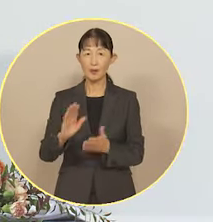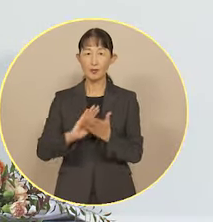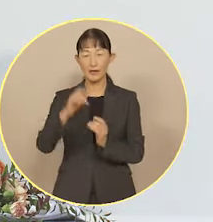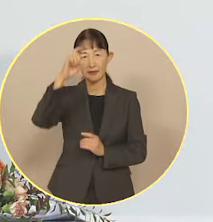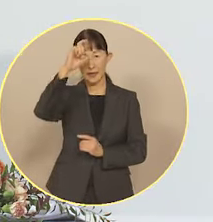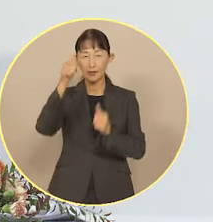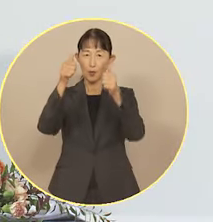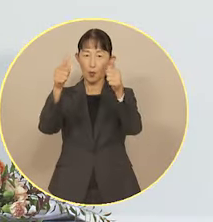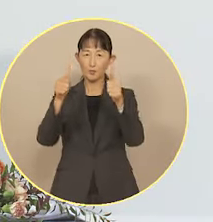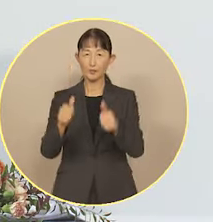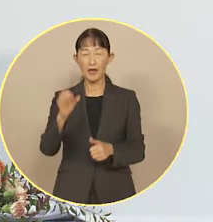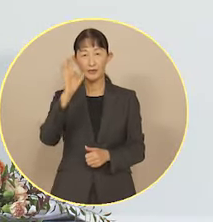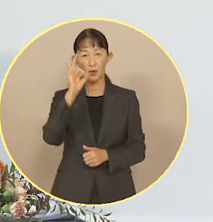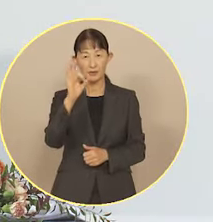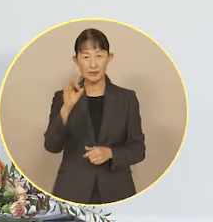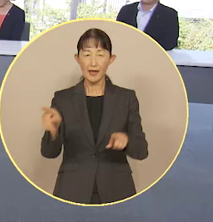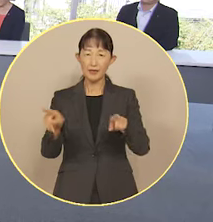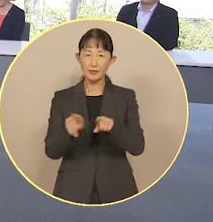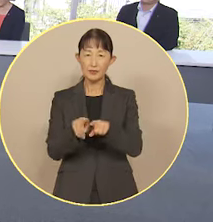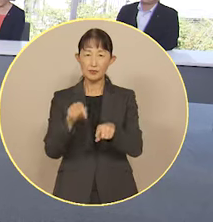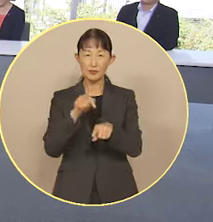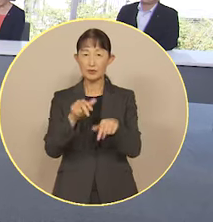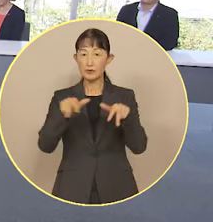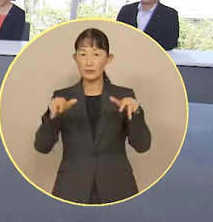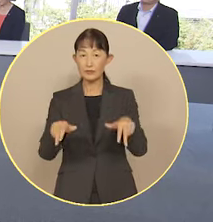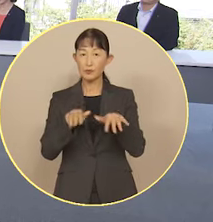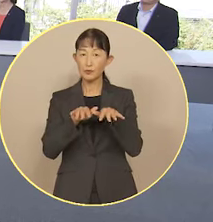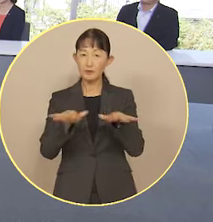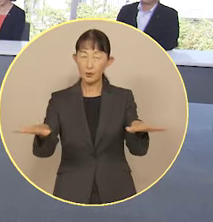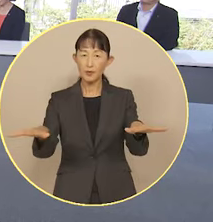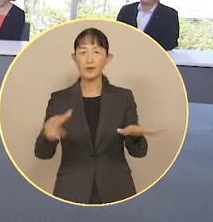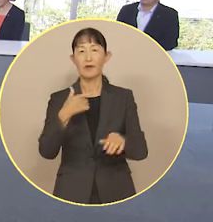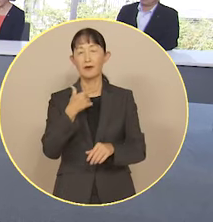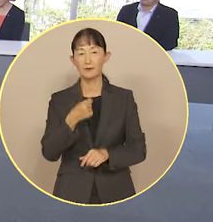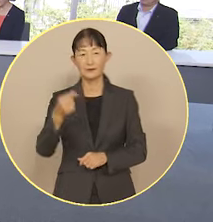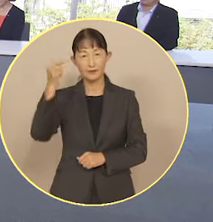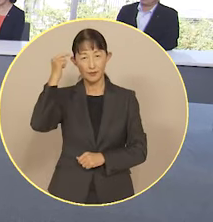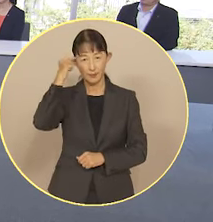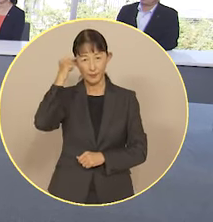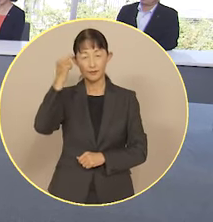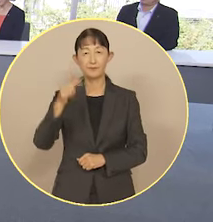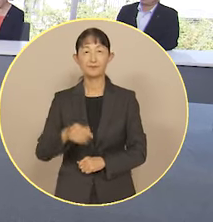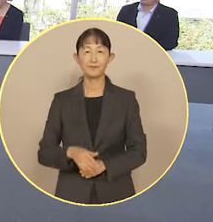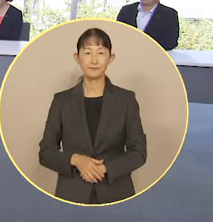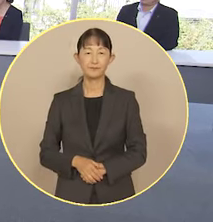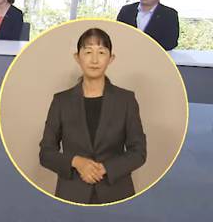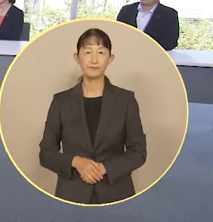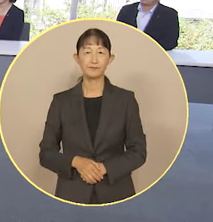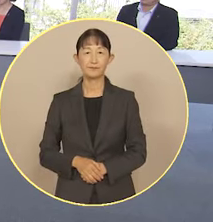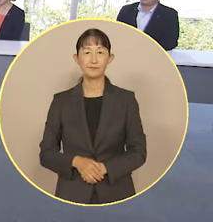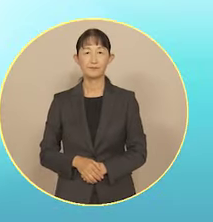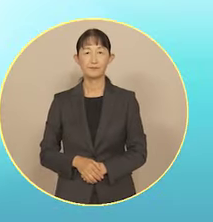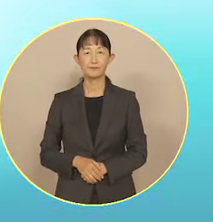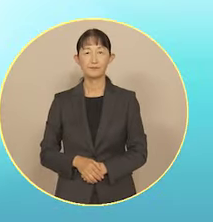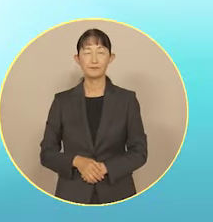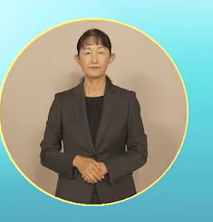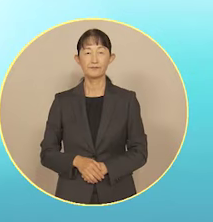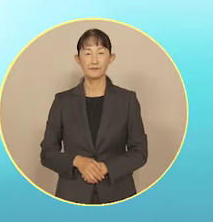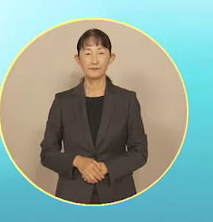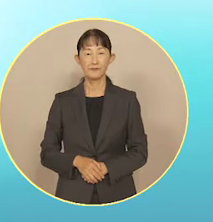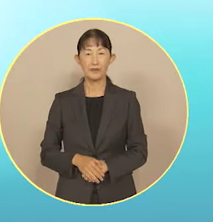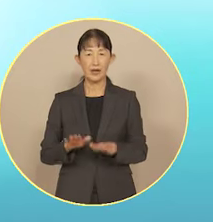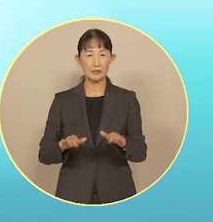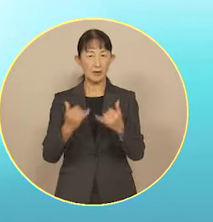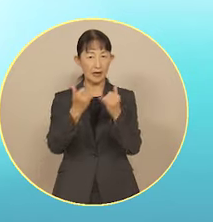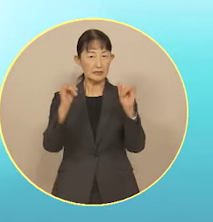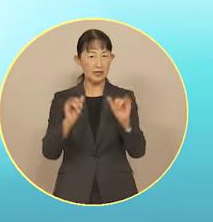など見ていただいて一緒にこの仕組みを県民の皆様が一緒に広げていただけるとありがたいですで世間